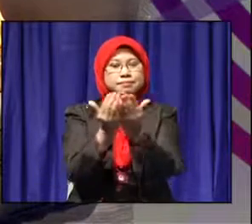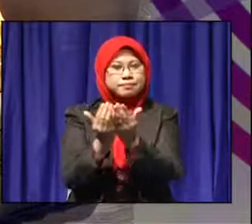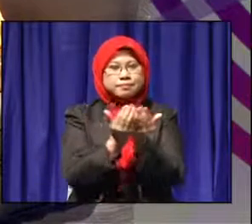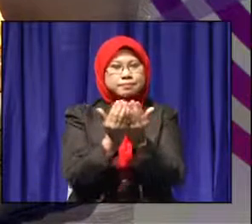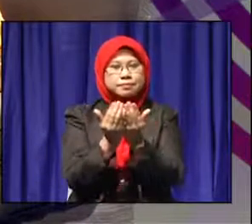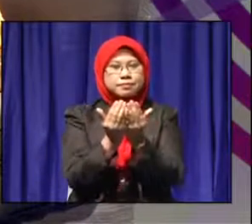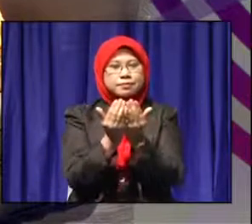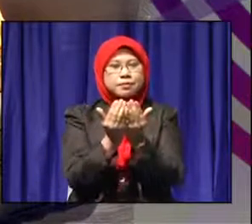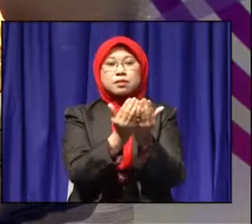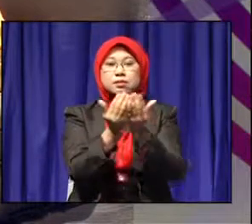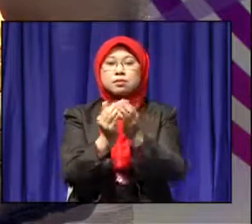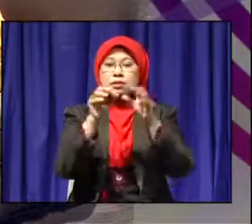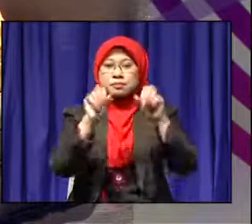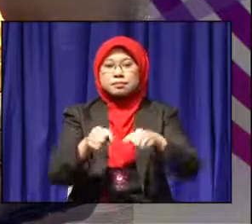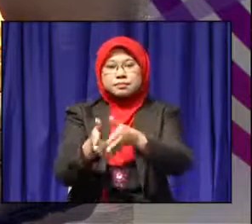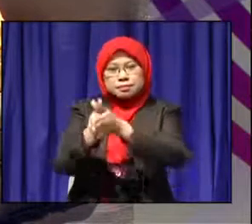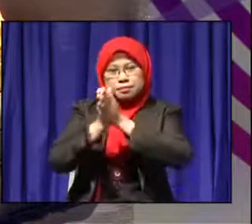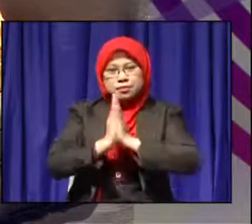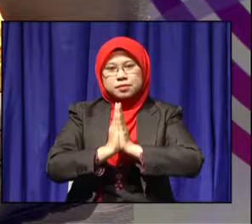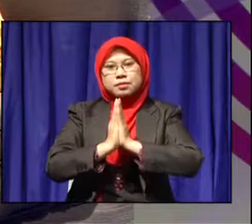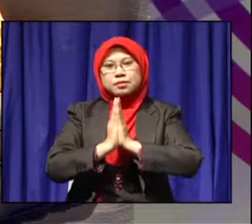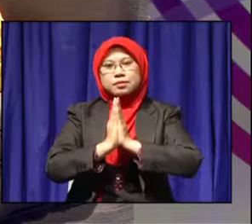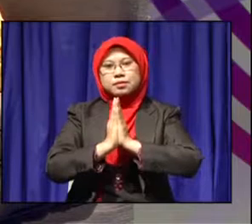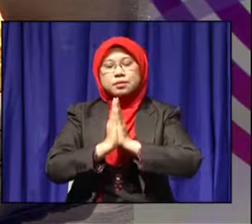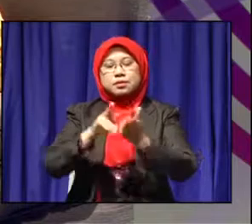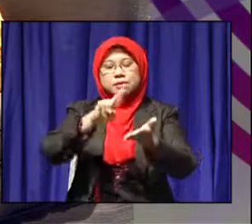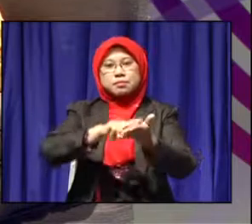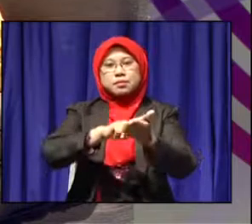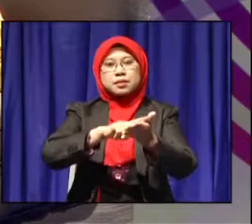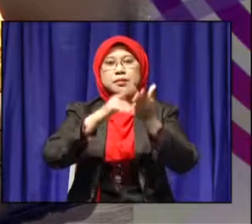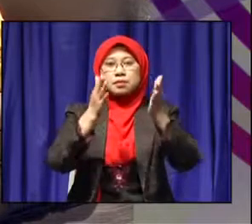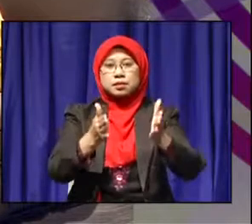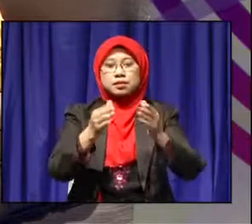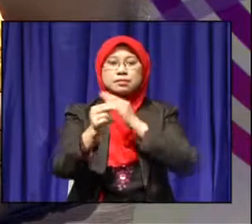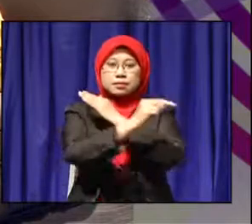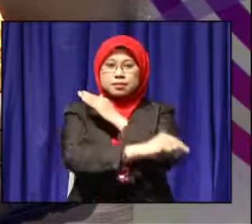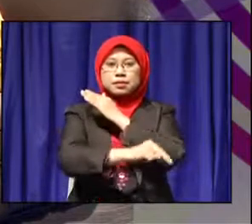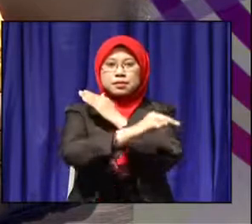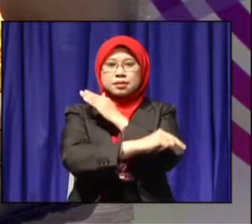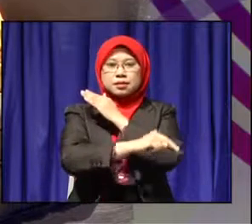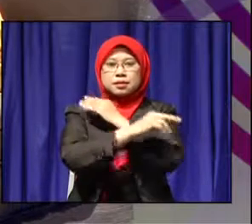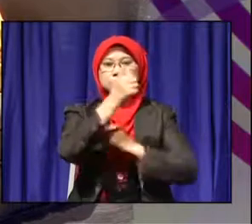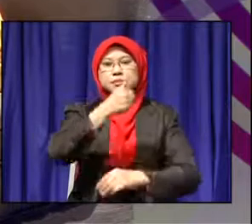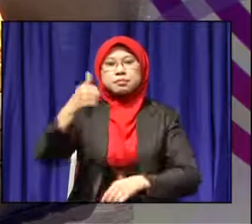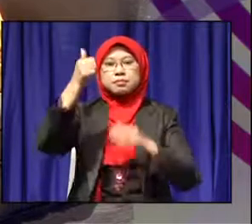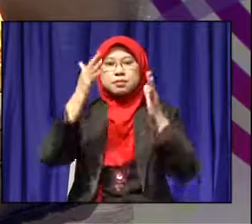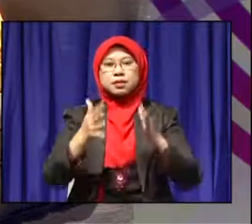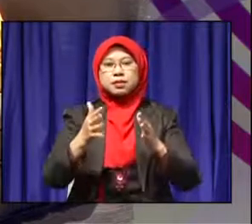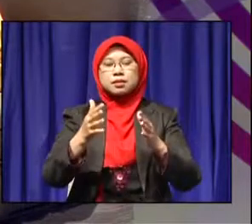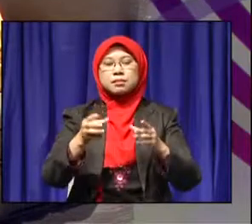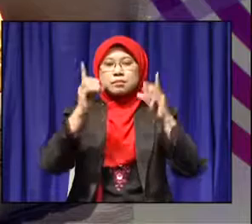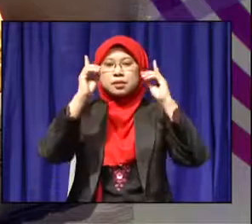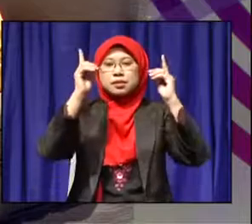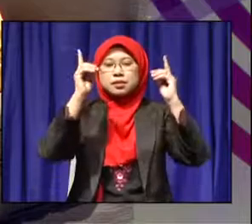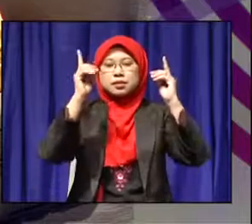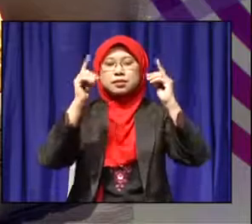As sekolah boleh memohon kepada pendaftar Negeri merangkap pengarah jabatan pendidikan negeri